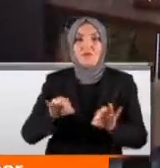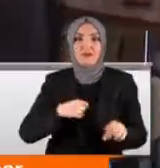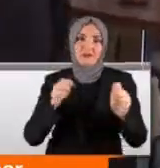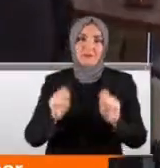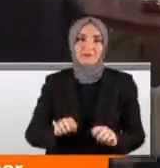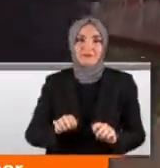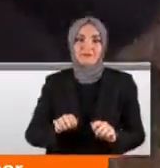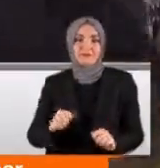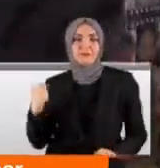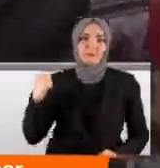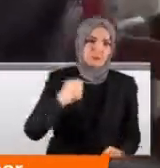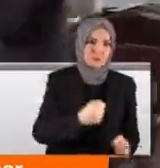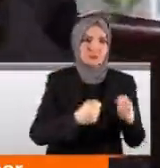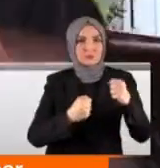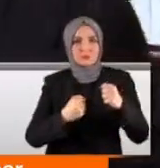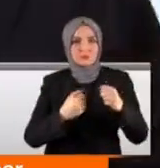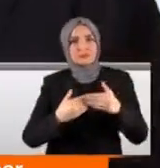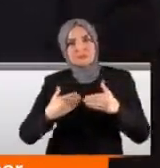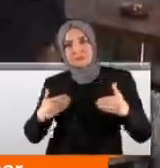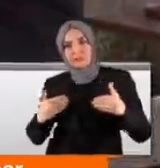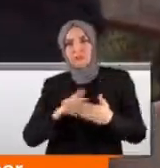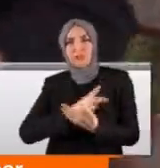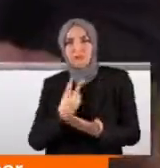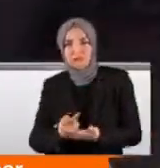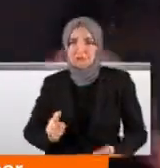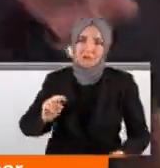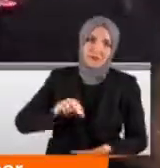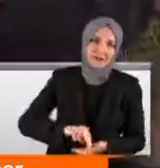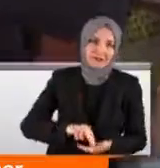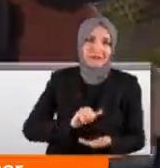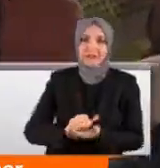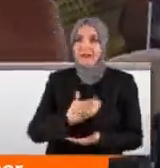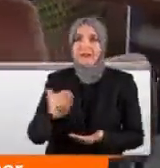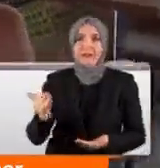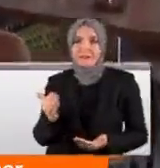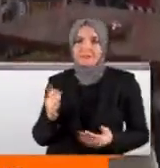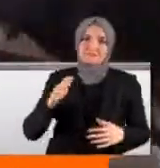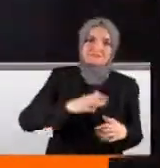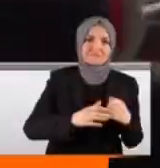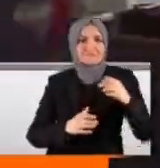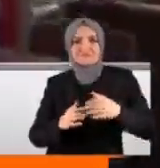Vururduk, çekinirdik, düşerdik, kalkardık. Herkes hareketi yapardı.